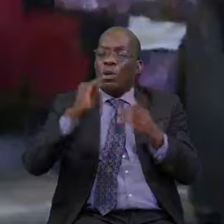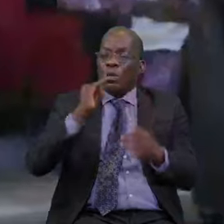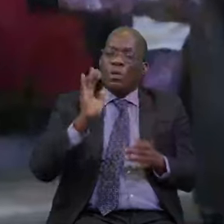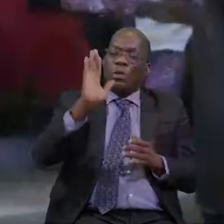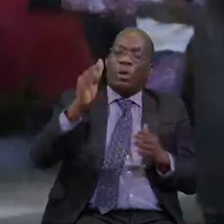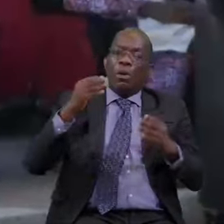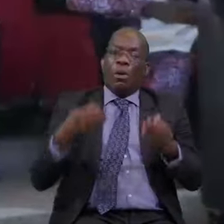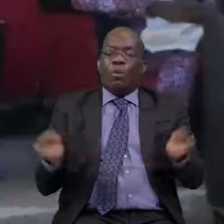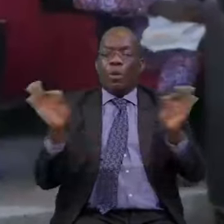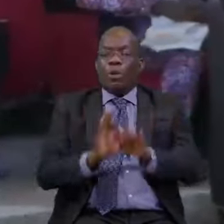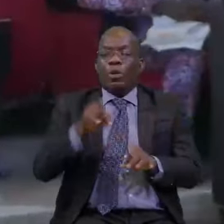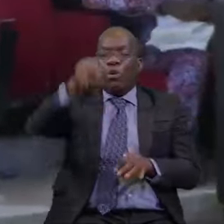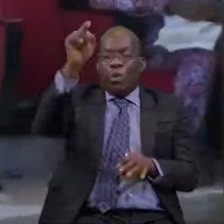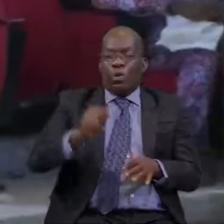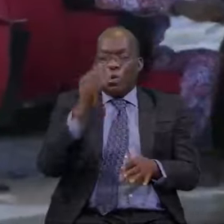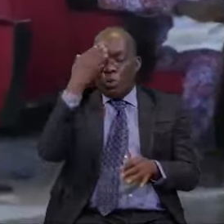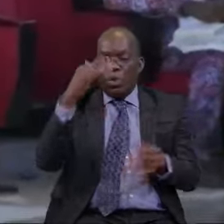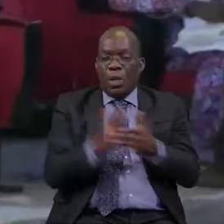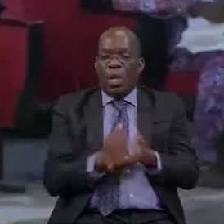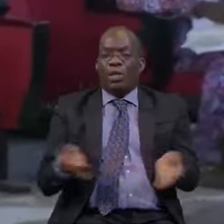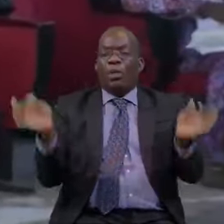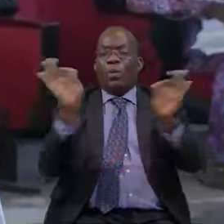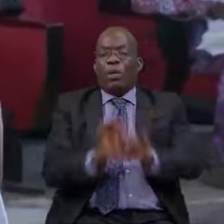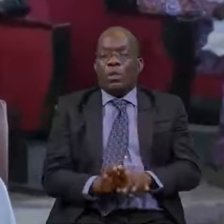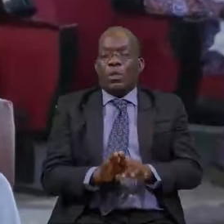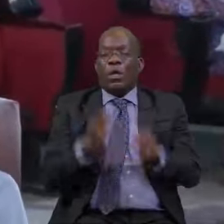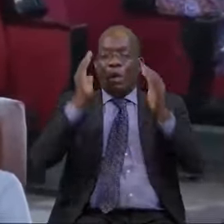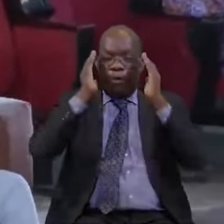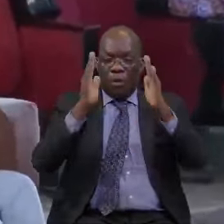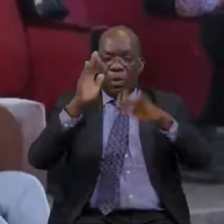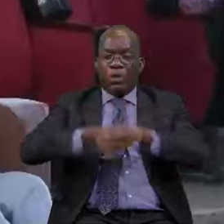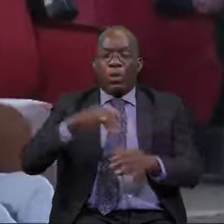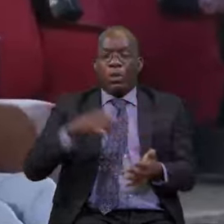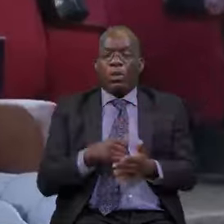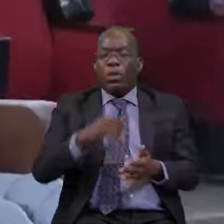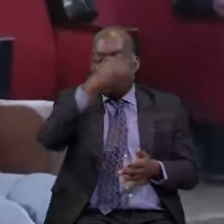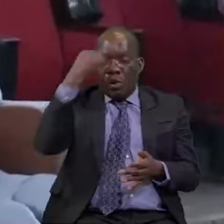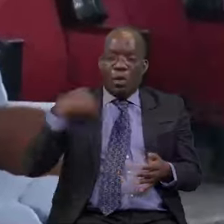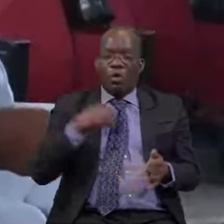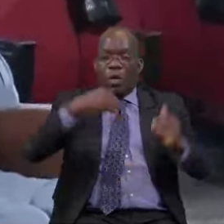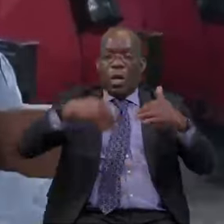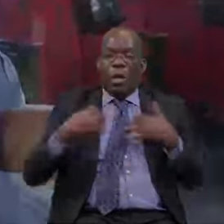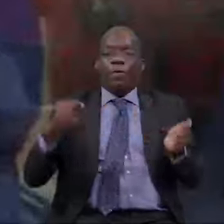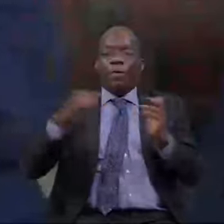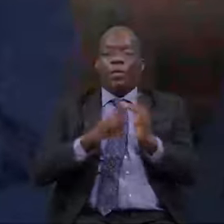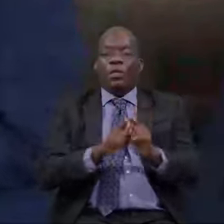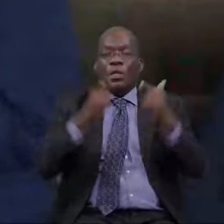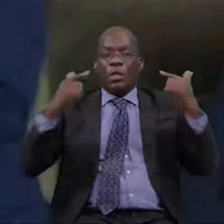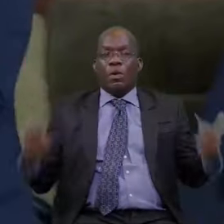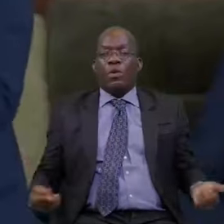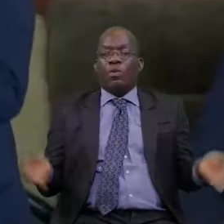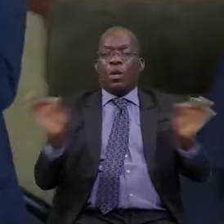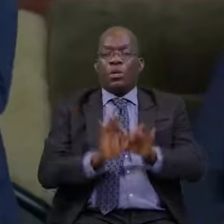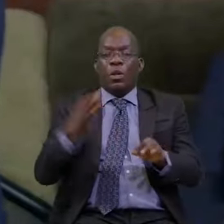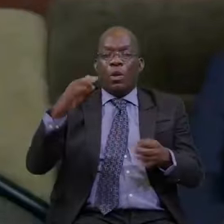votre priorité? Vous devez distinguer cela et vous concentrer sur cela parce que nous avons une priorité remarquable pour le